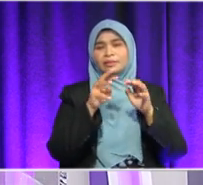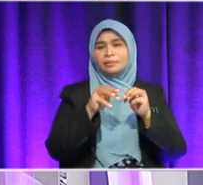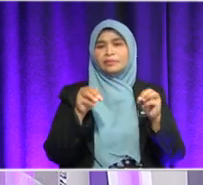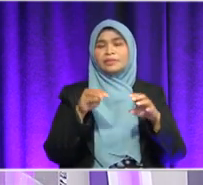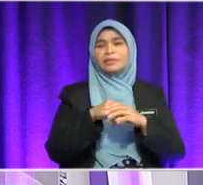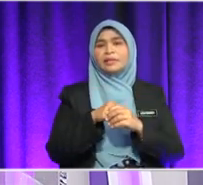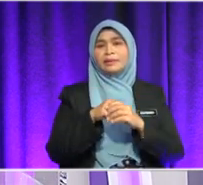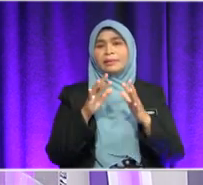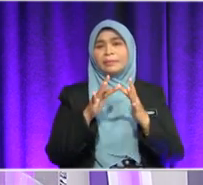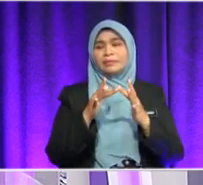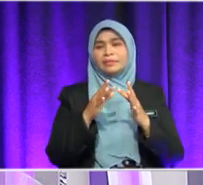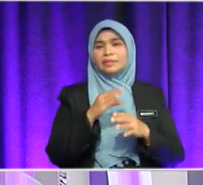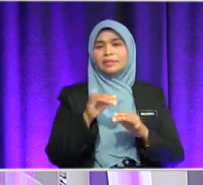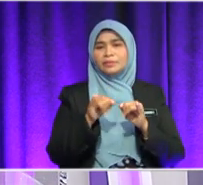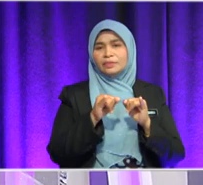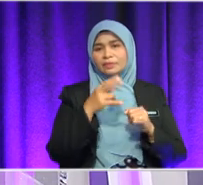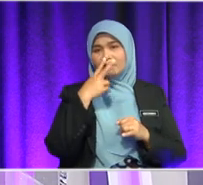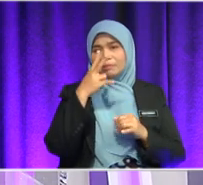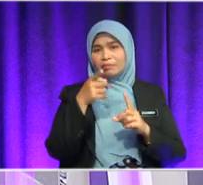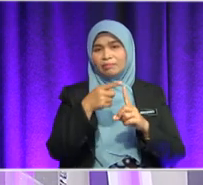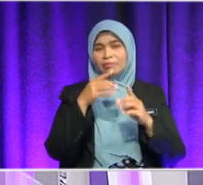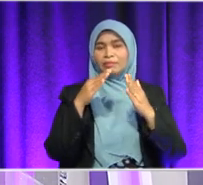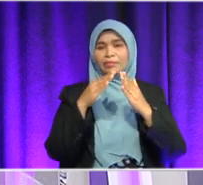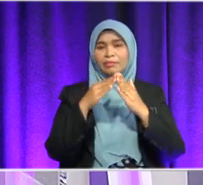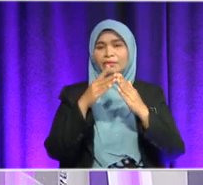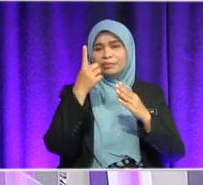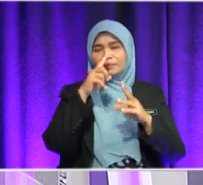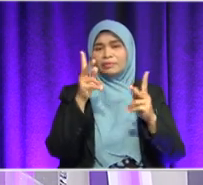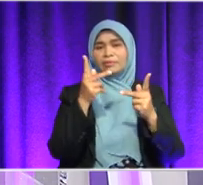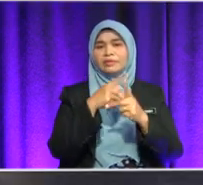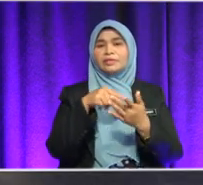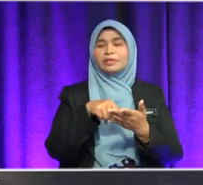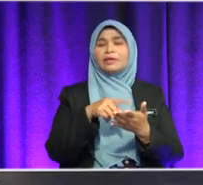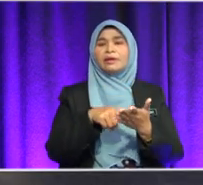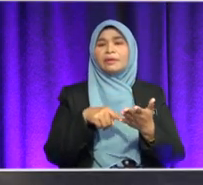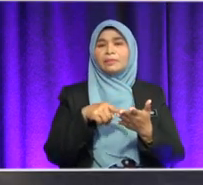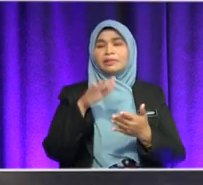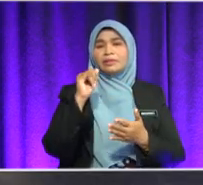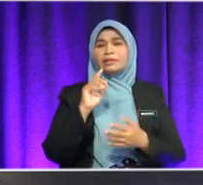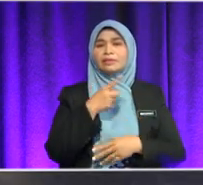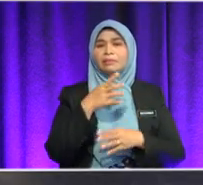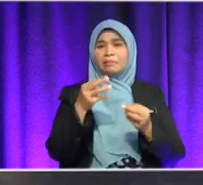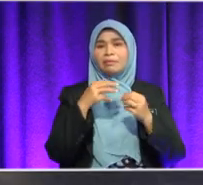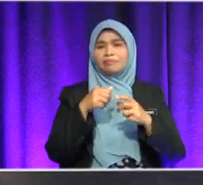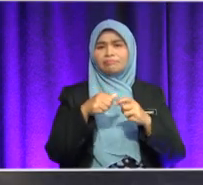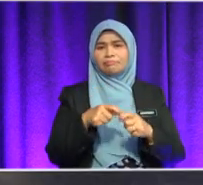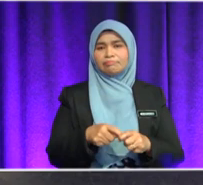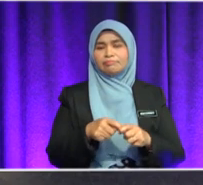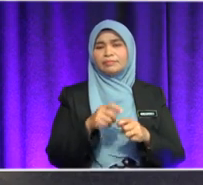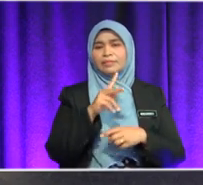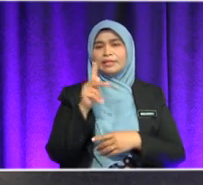tarian dan juga yang menonton dari rumah oke Guys untuk kita tekankan